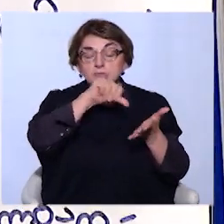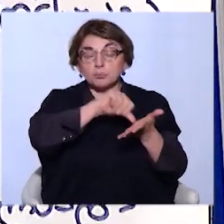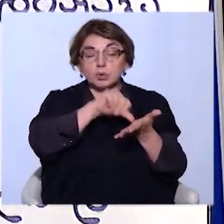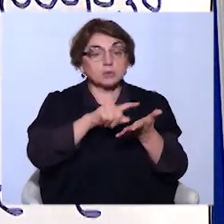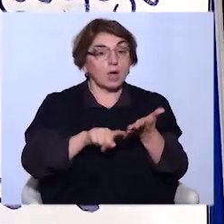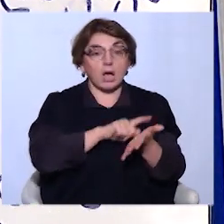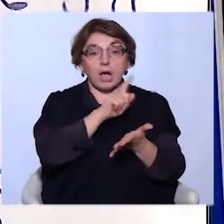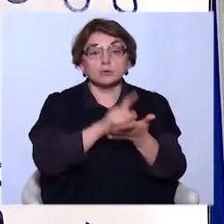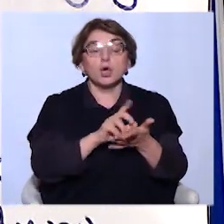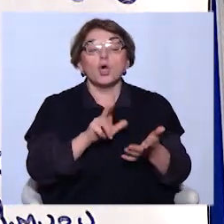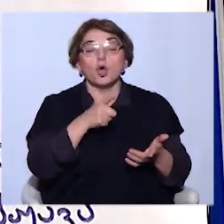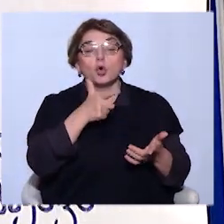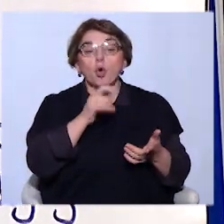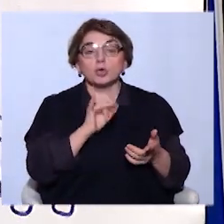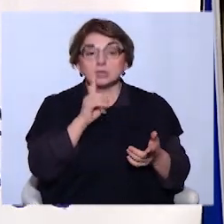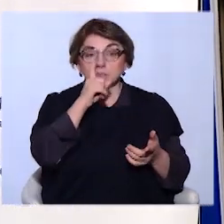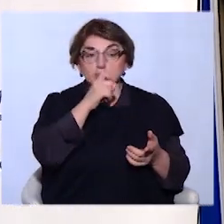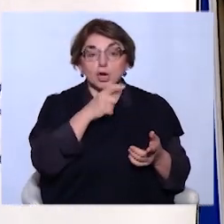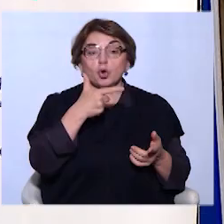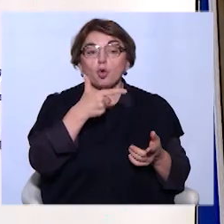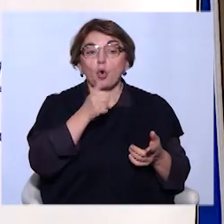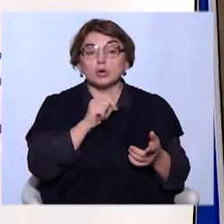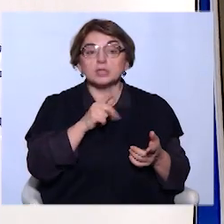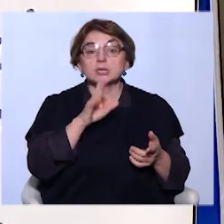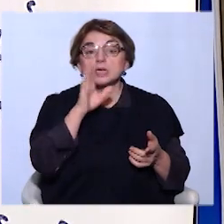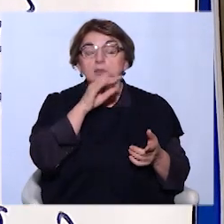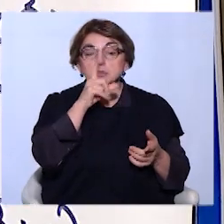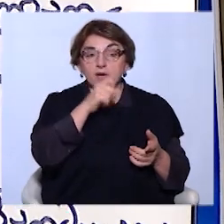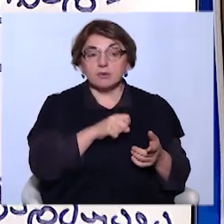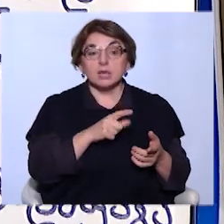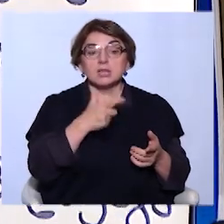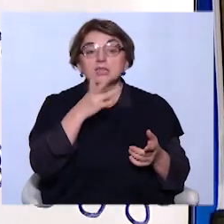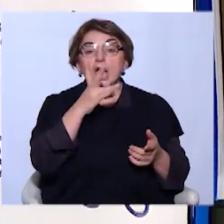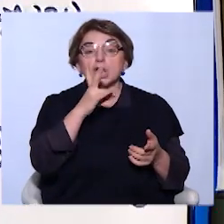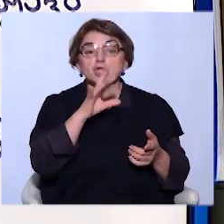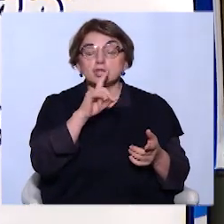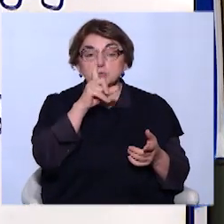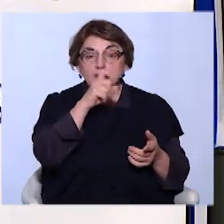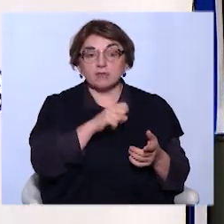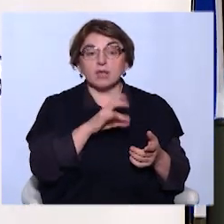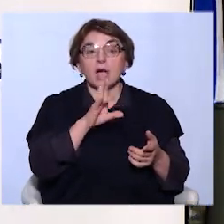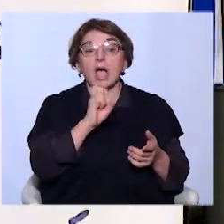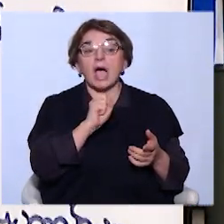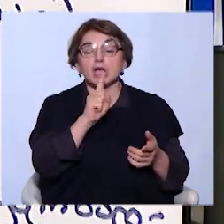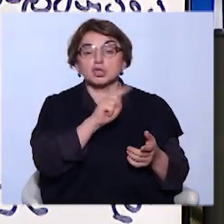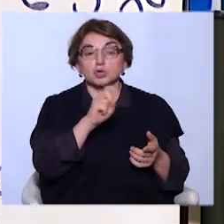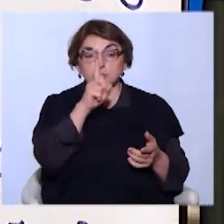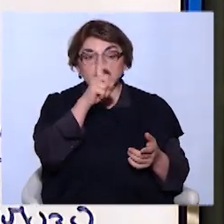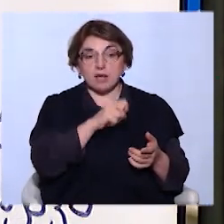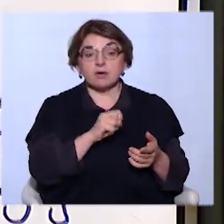შემცველი, გოგირდ მჟავა, გოგირდ ოვანი მჟავა, ნახშირ მჟავა, აზოტ